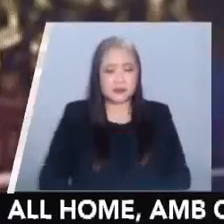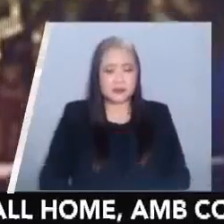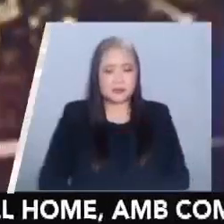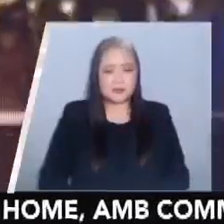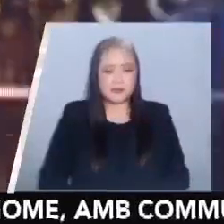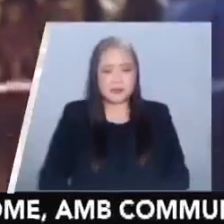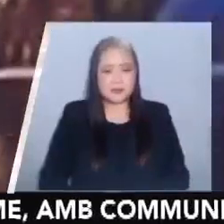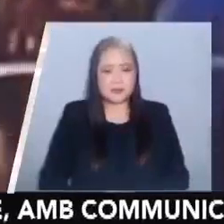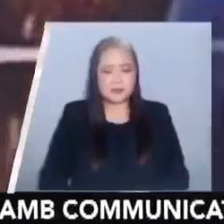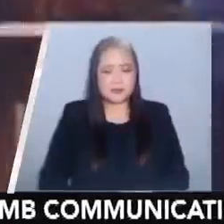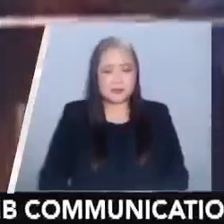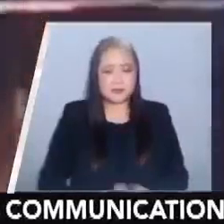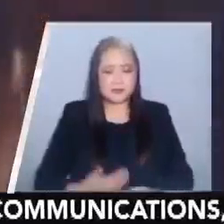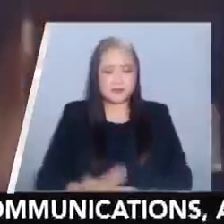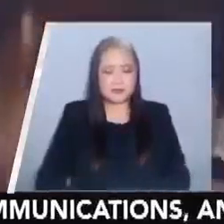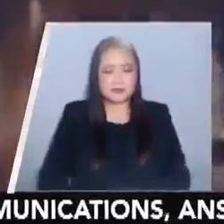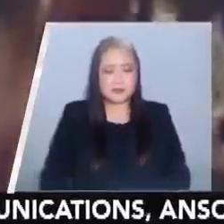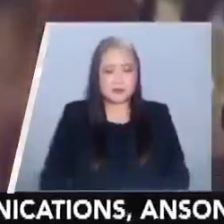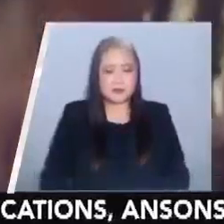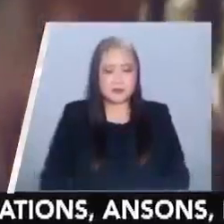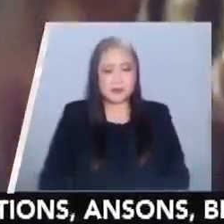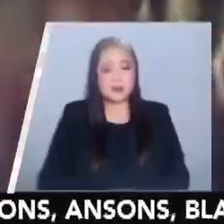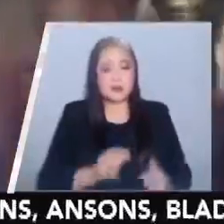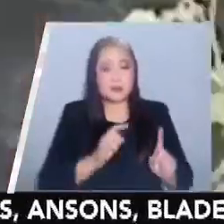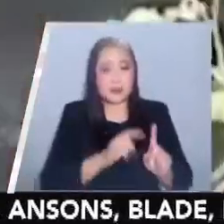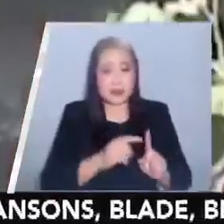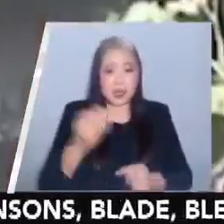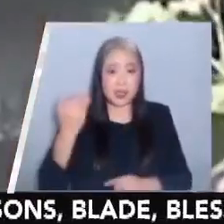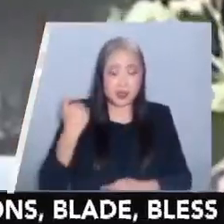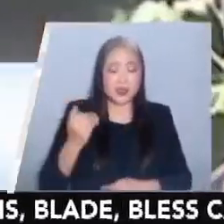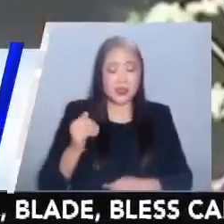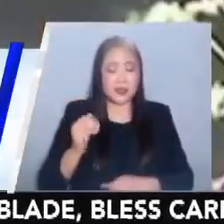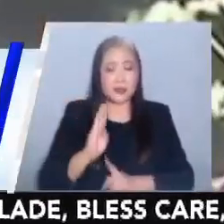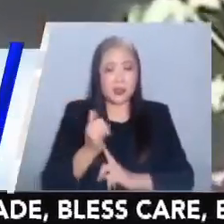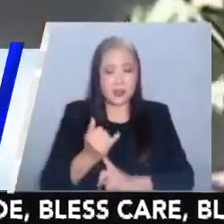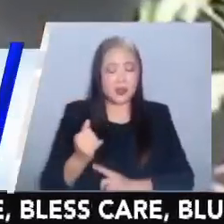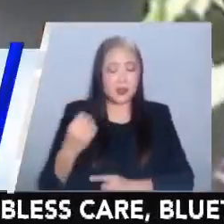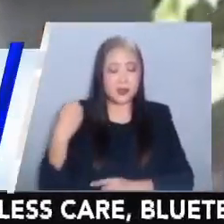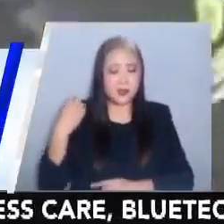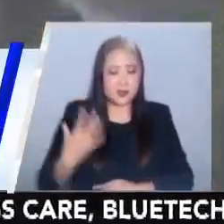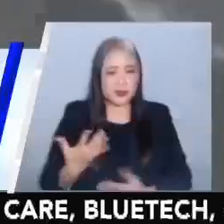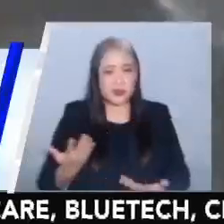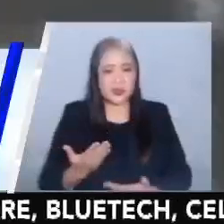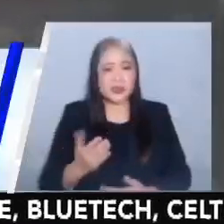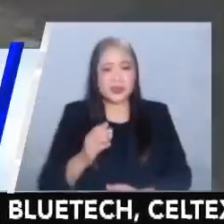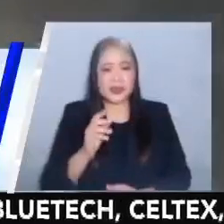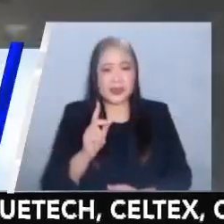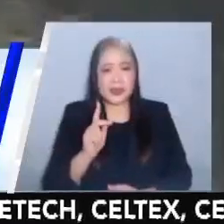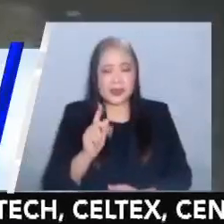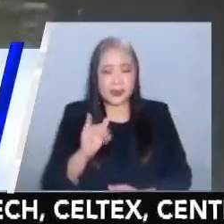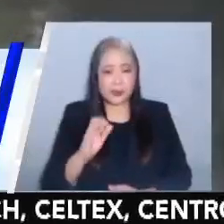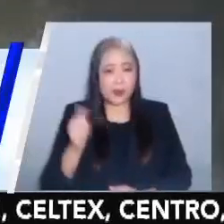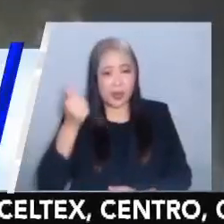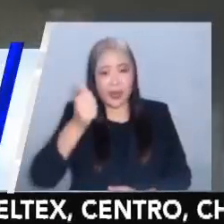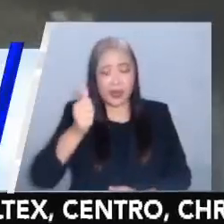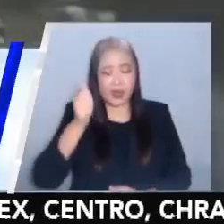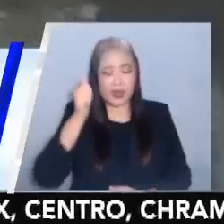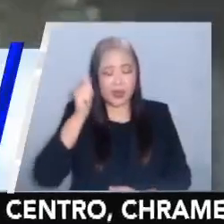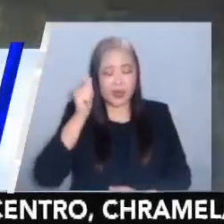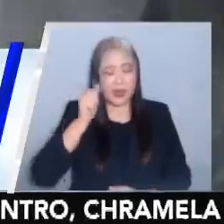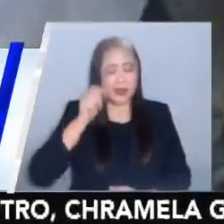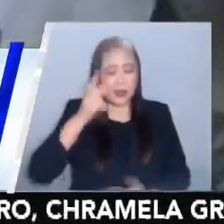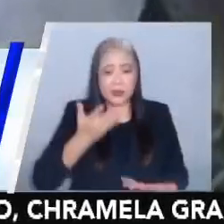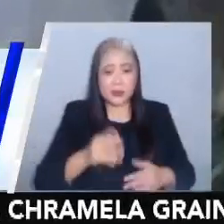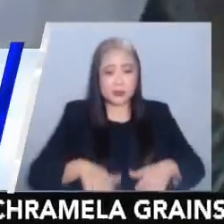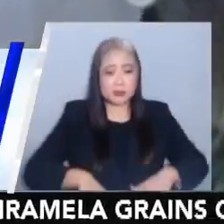Patay na ng matagpuan ang isang dating kagawad sa barangay New Buswang sa Calibo, Aklan matapos humupa ang baha sa lugar. Ayon sa pamilya, hindi nakauwi